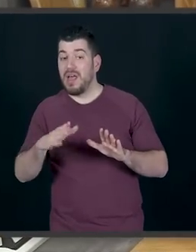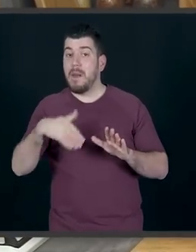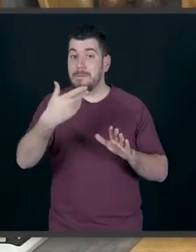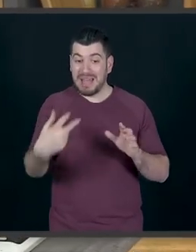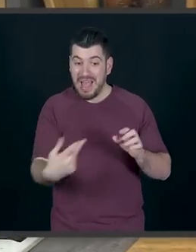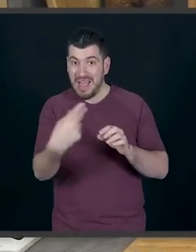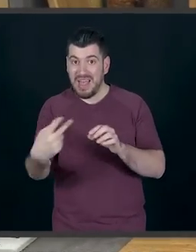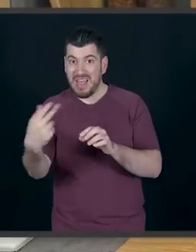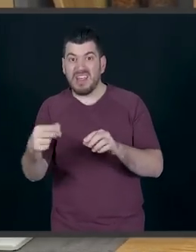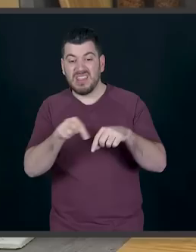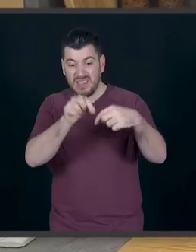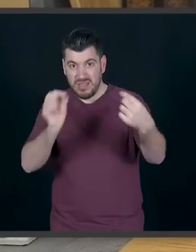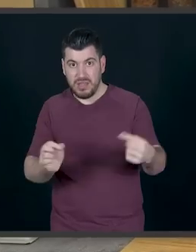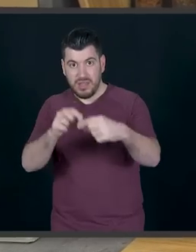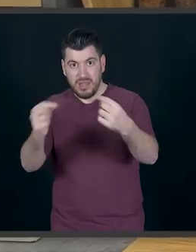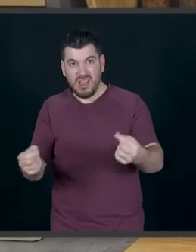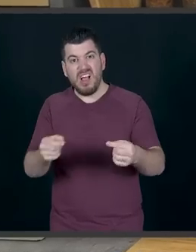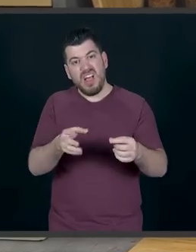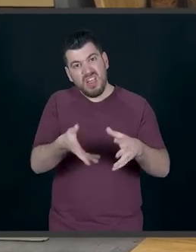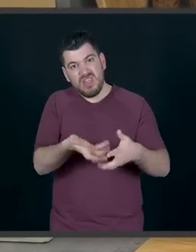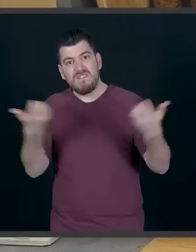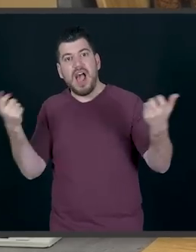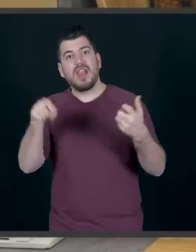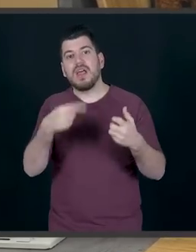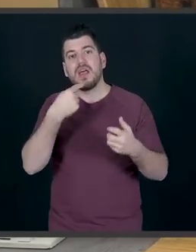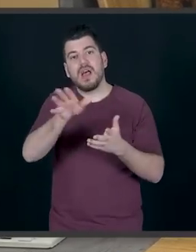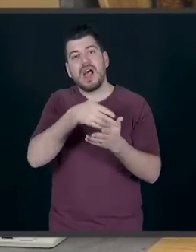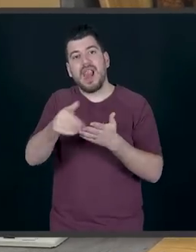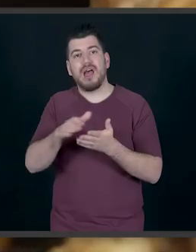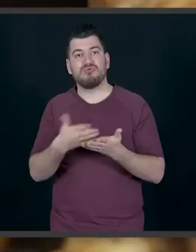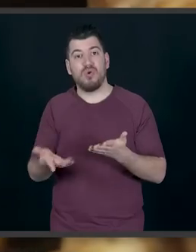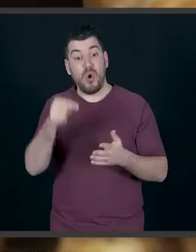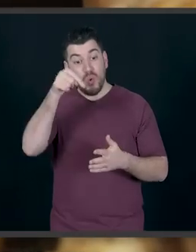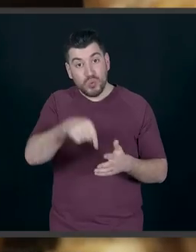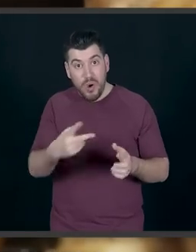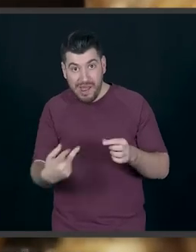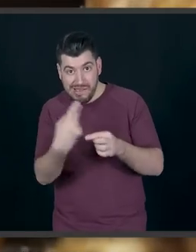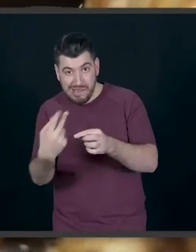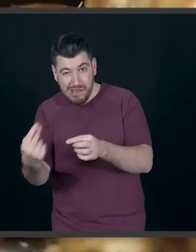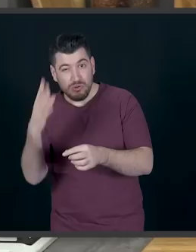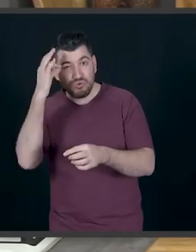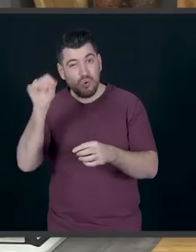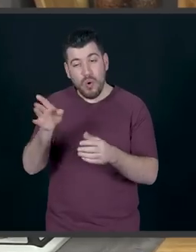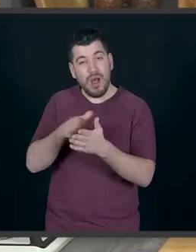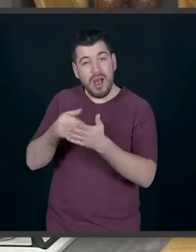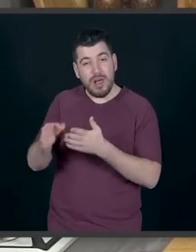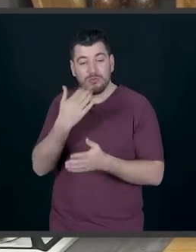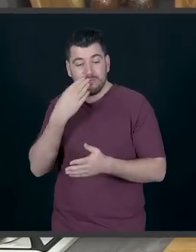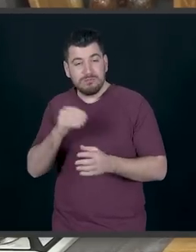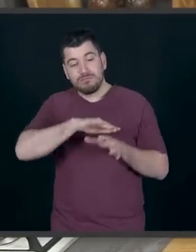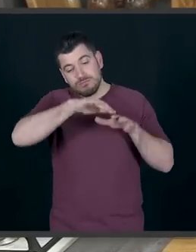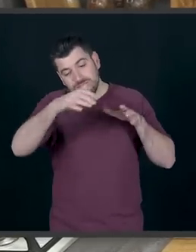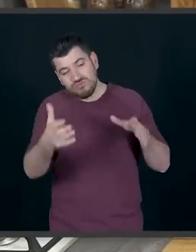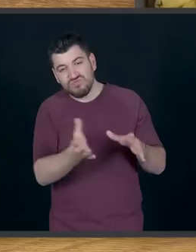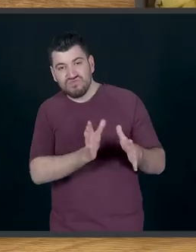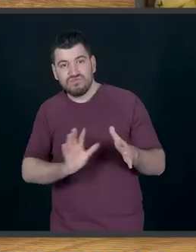γιατί ο σπάγκος θα πάρει μαζί του και όλο το γλάσο. Ενώ άμα βγάλουμε τώρα το σπάγκο, το κρέας μας θα μείνει ατόφιο και σεξι. Βγάζουμε